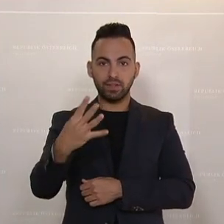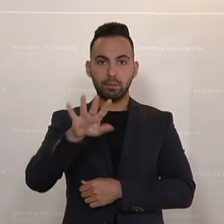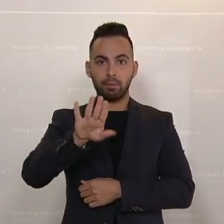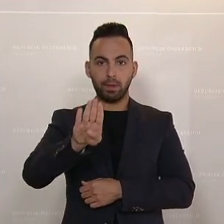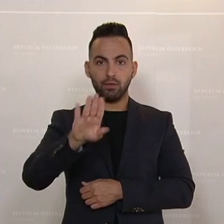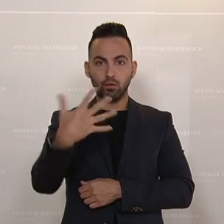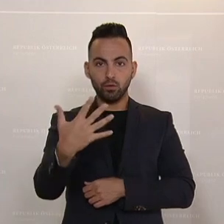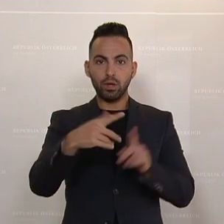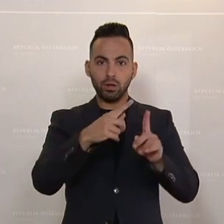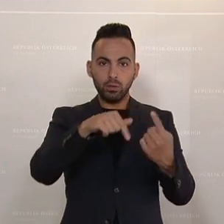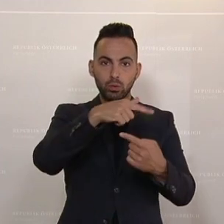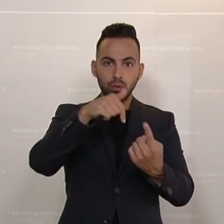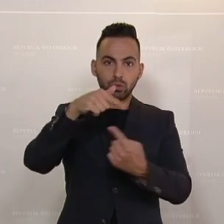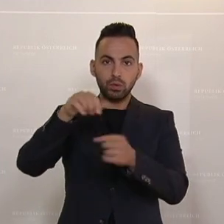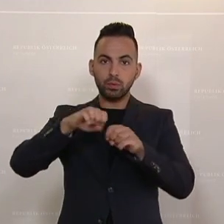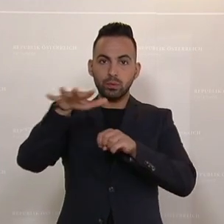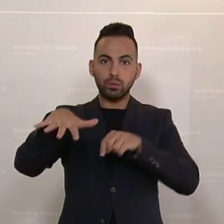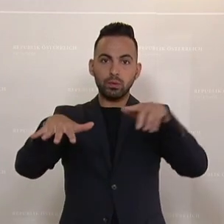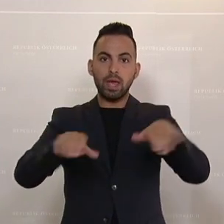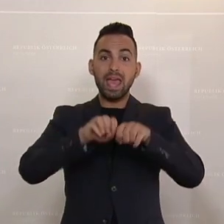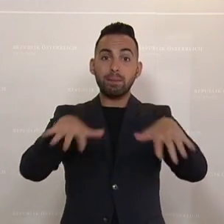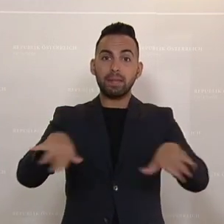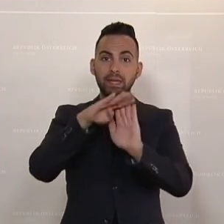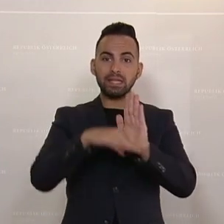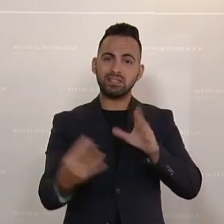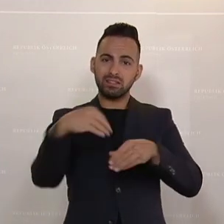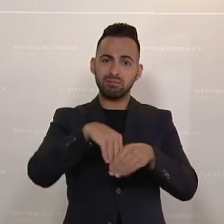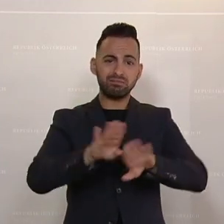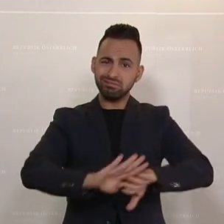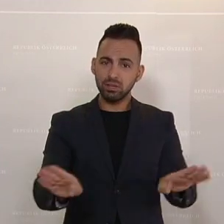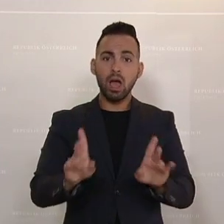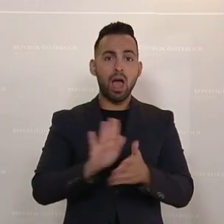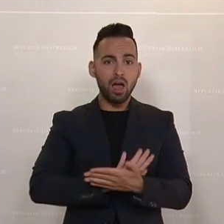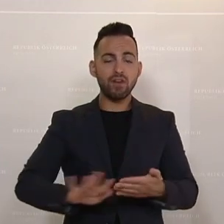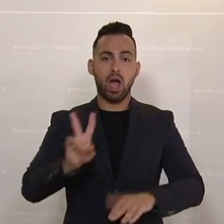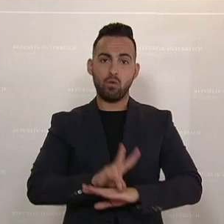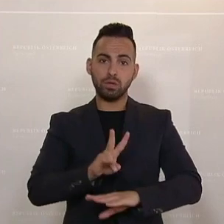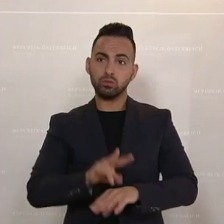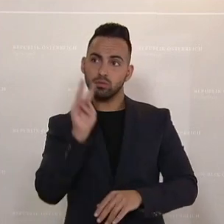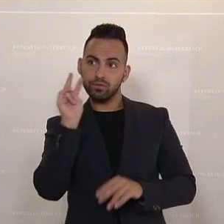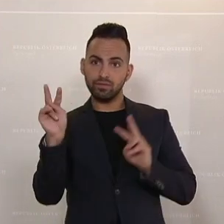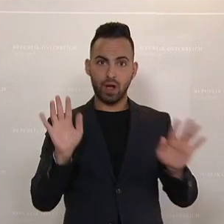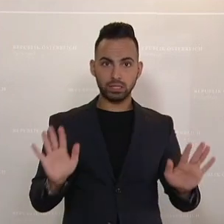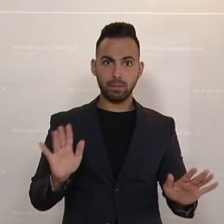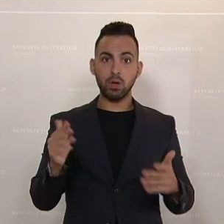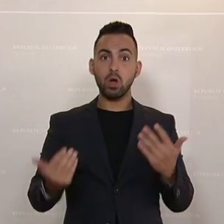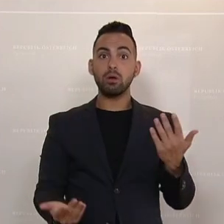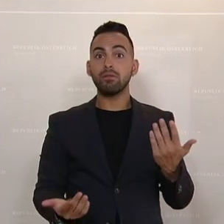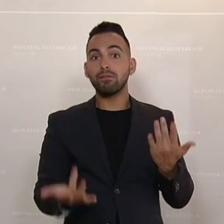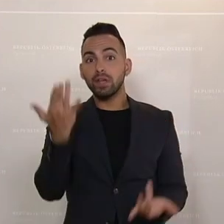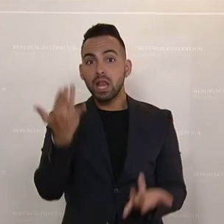sie alle jetzt momentan zirkulieren, gar nicht mehr vom Epidemiegesetz erfassen, sondern aufpassen und wachsam sein, ob vielleicht in Zukunft eine neue